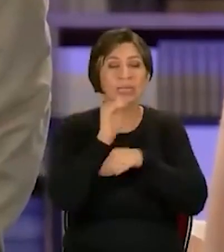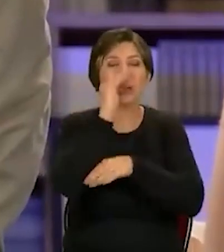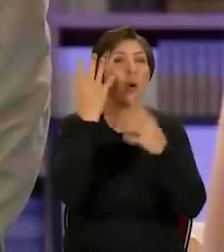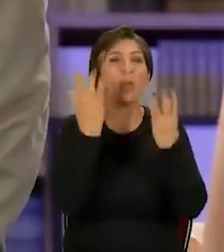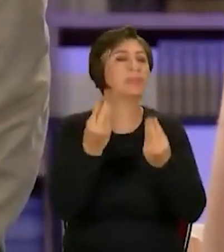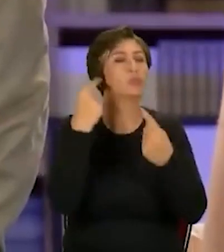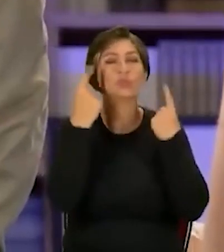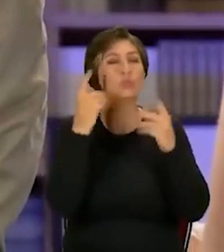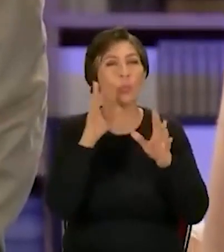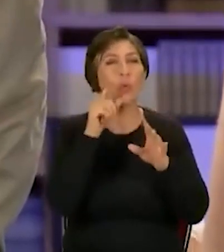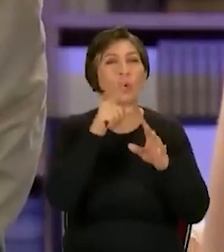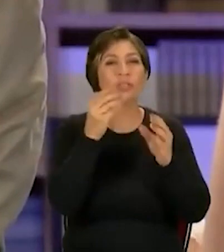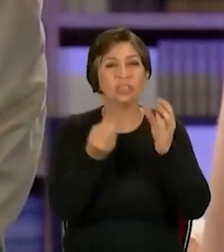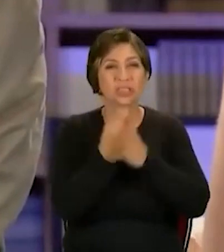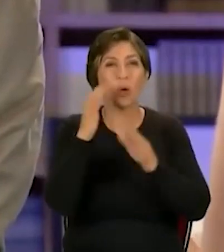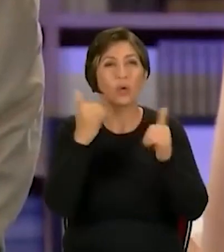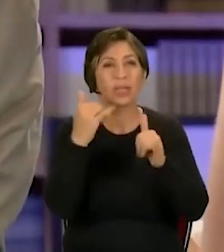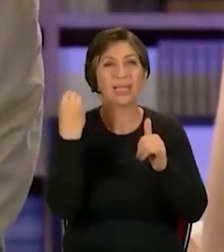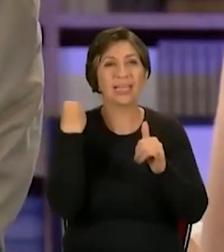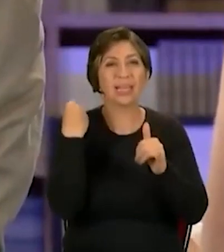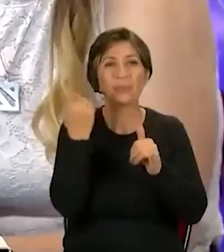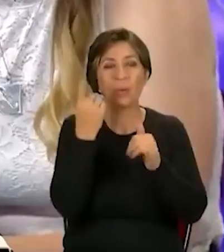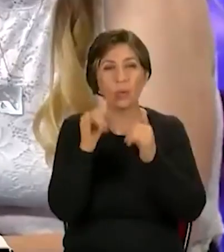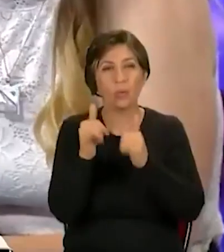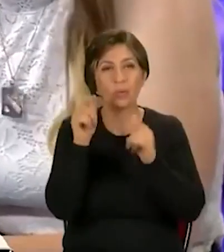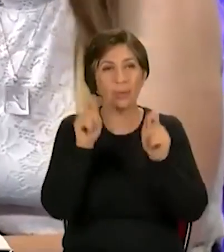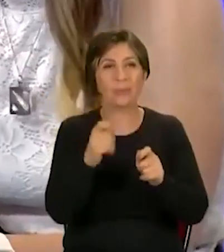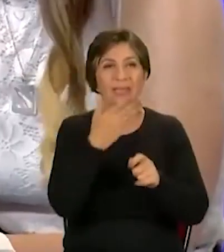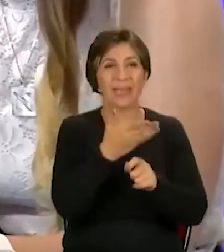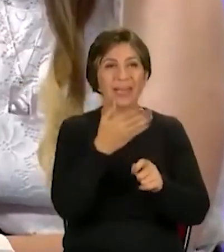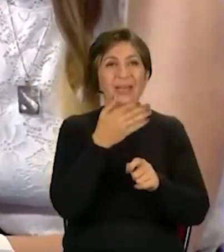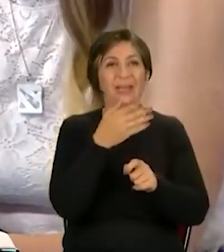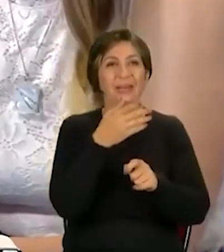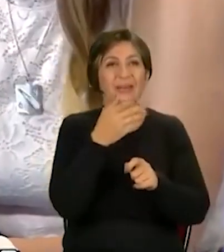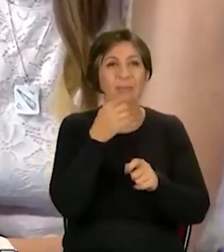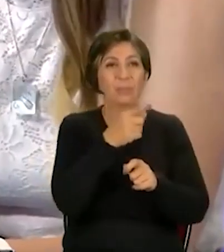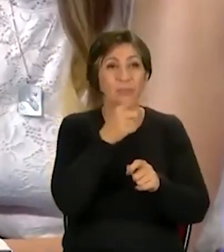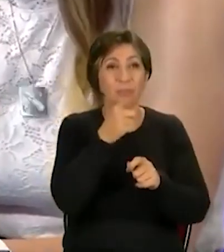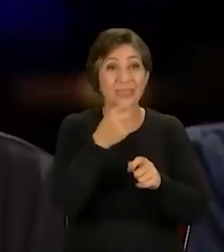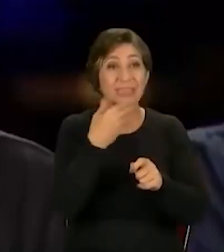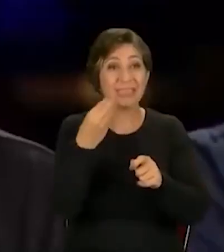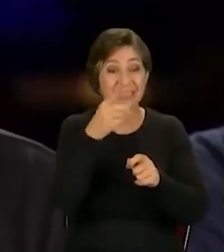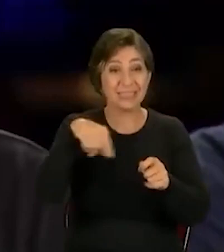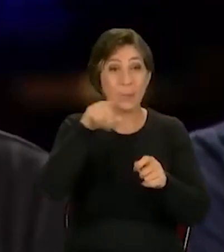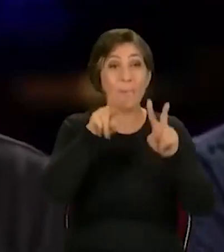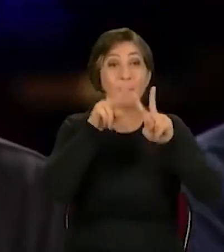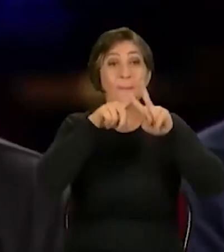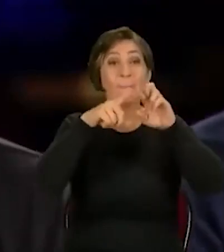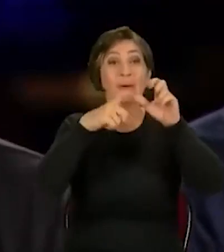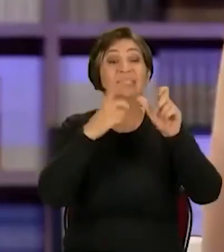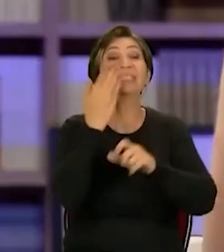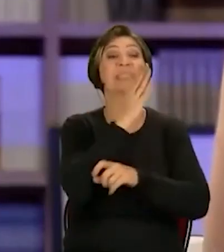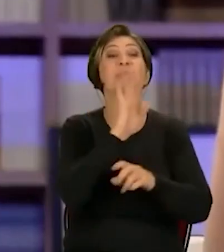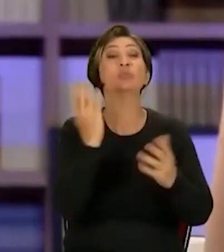Mars'la ilgili çıkan oyunun yeni sürümünü oynayabilirler. Bunu bu nesil zaten Mars'a gidemeyecek. Dün bir